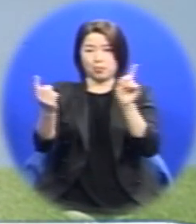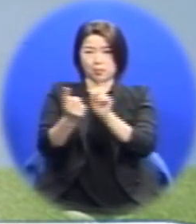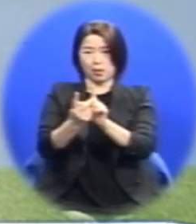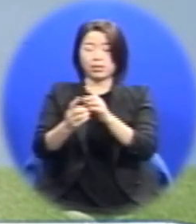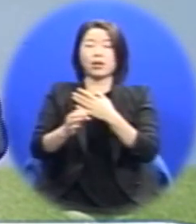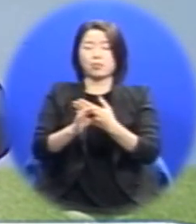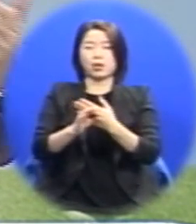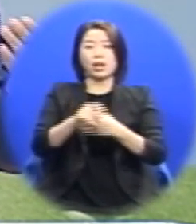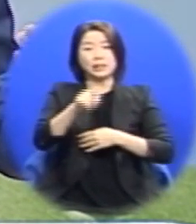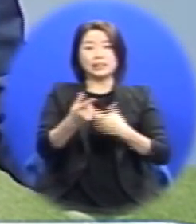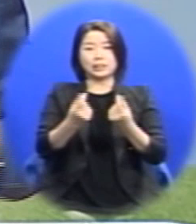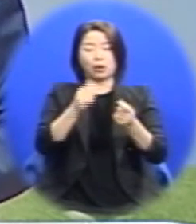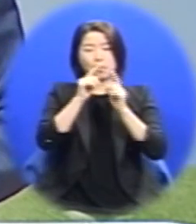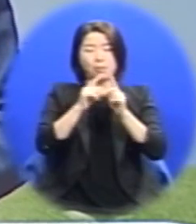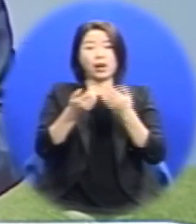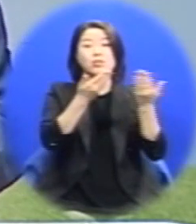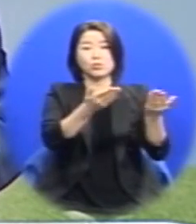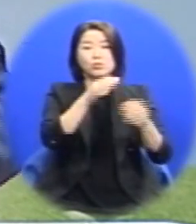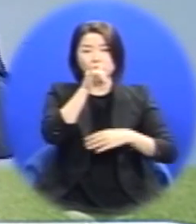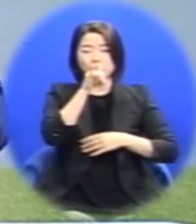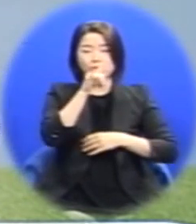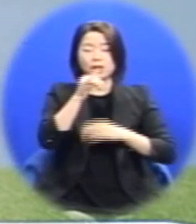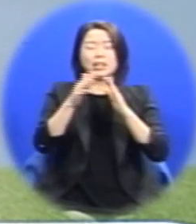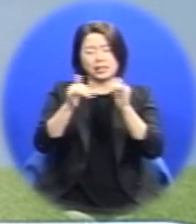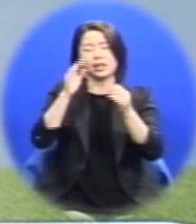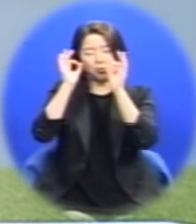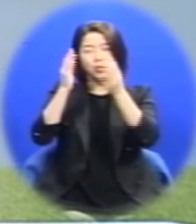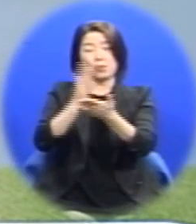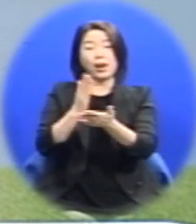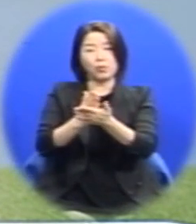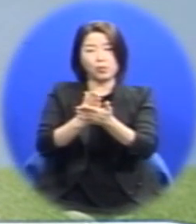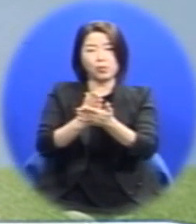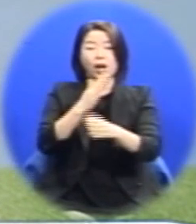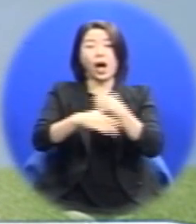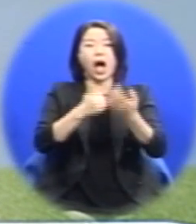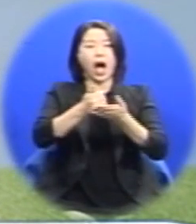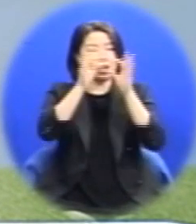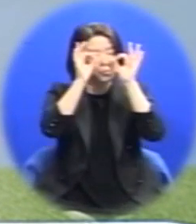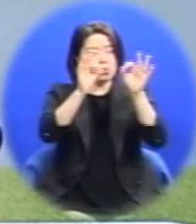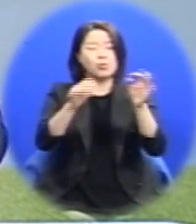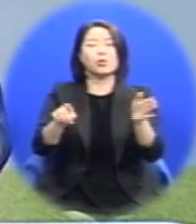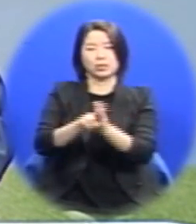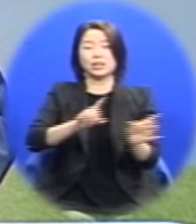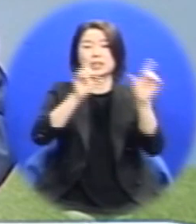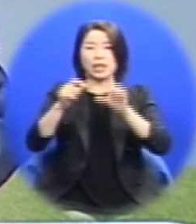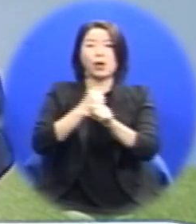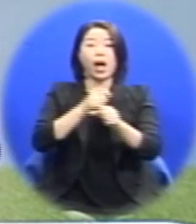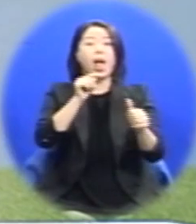만나면 그런 말을 하곤 합니다. 사람 보지 말고 하나님 바라보시고 신앙생활